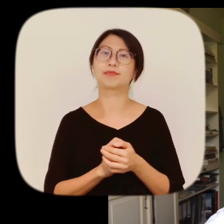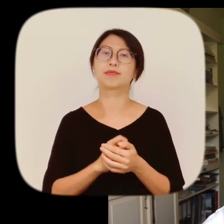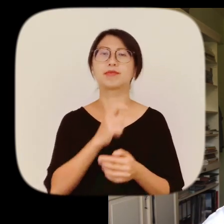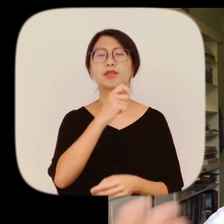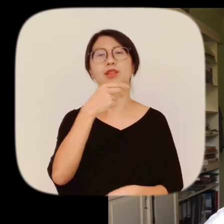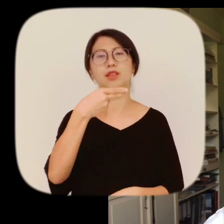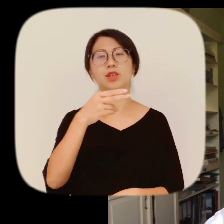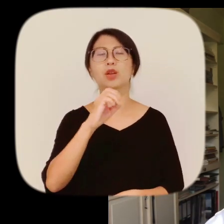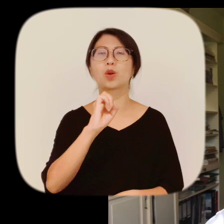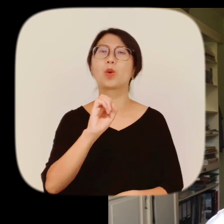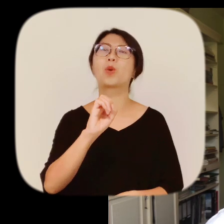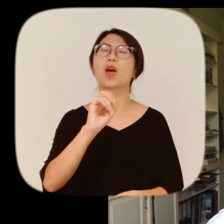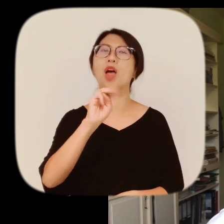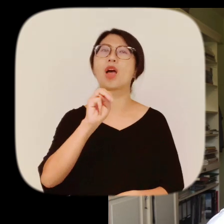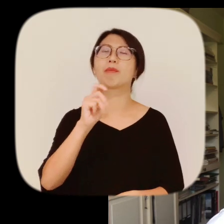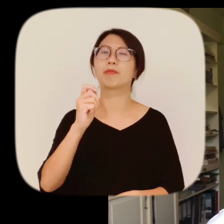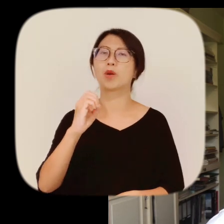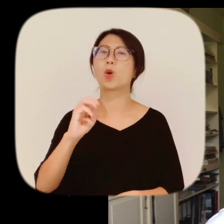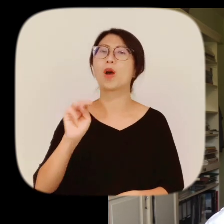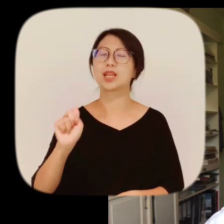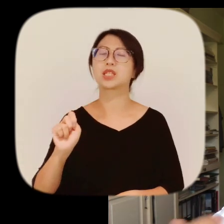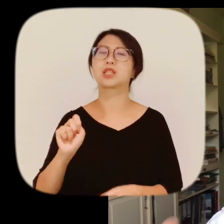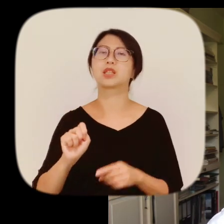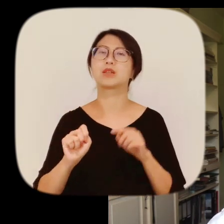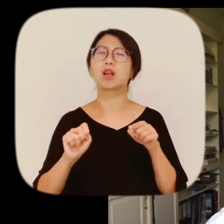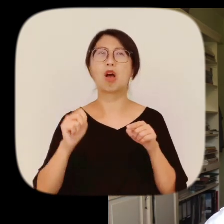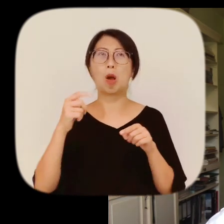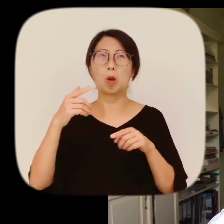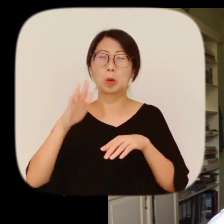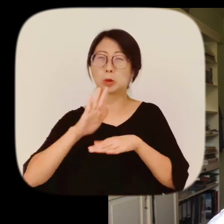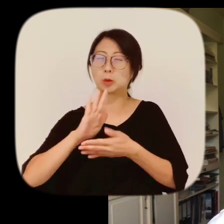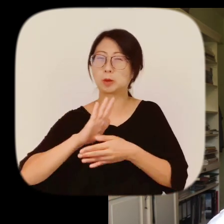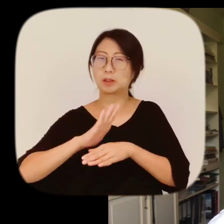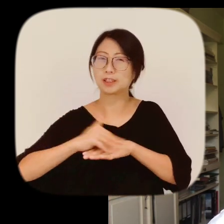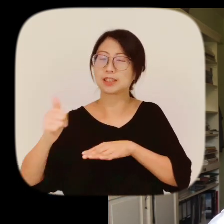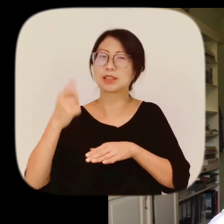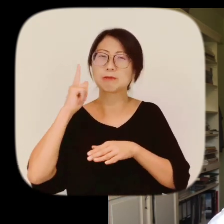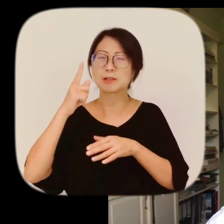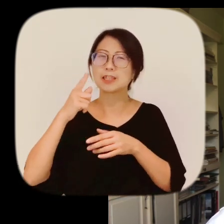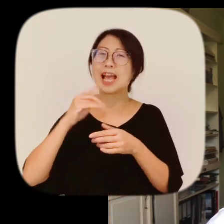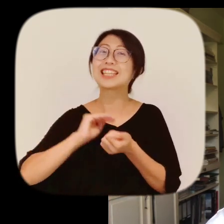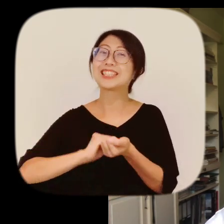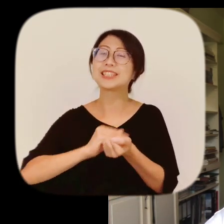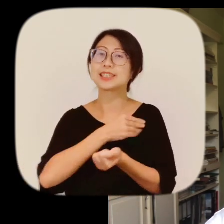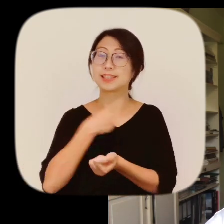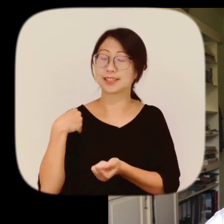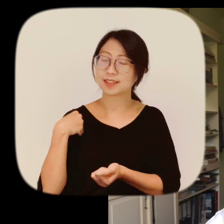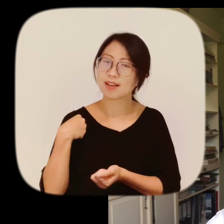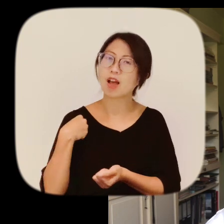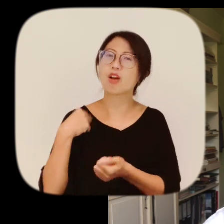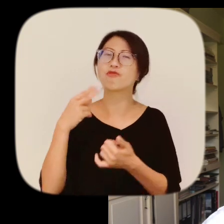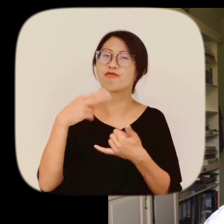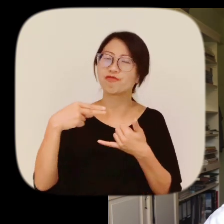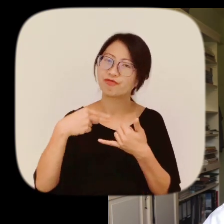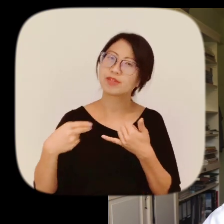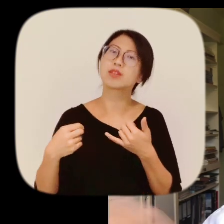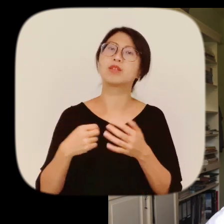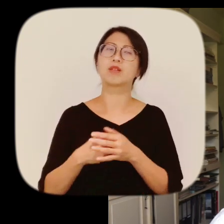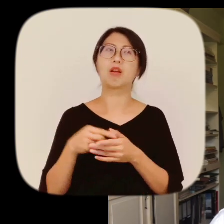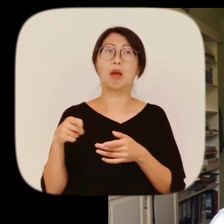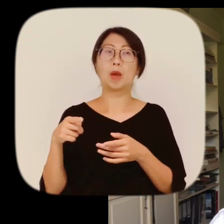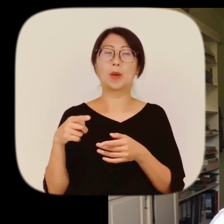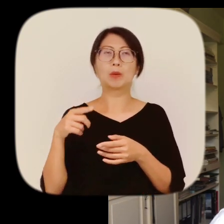或者Thomas除了是一个很棒的医生之外他也是一个womanizer就是说他